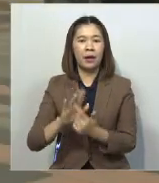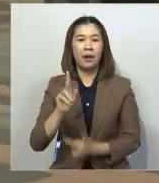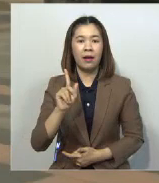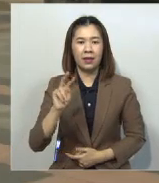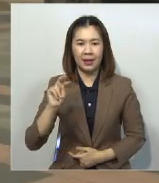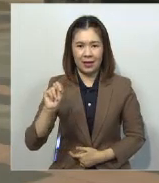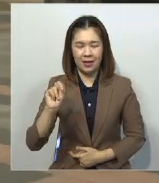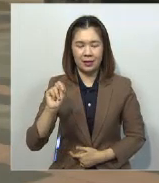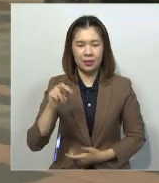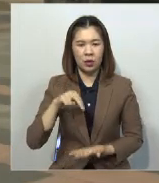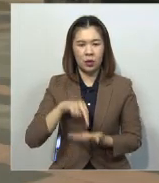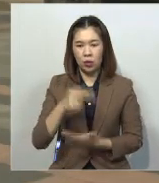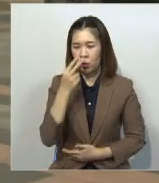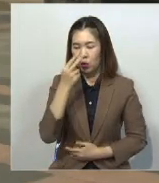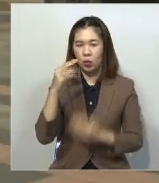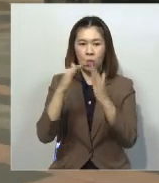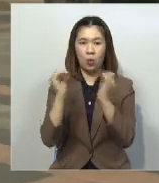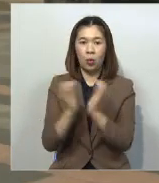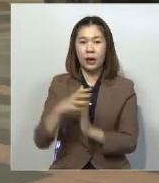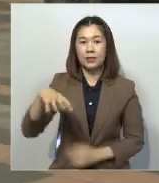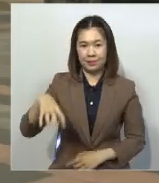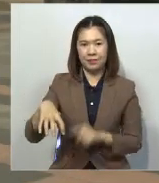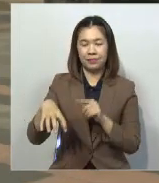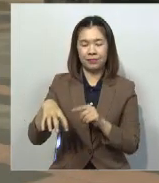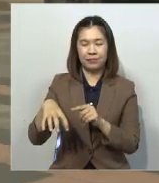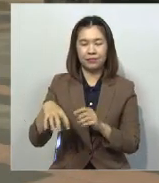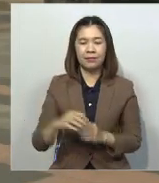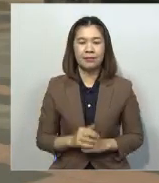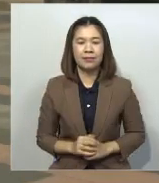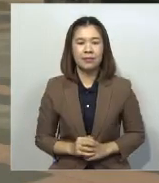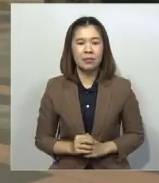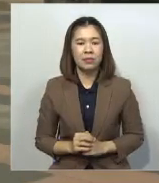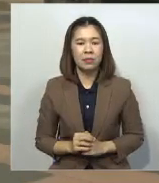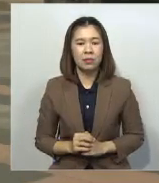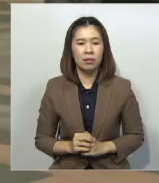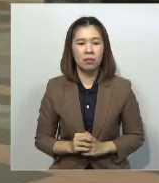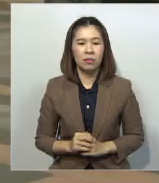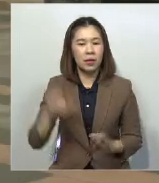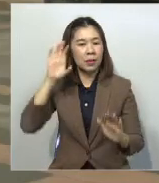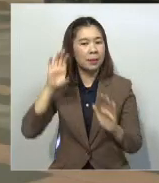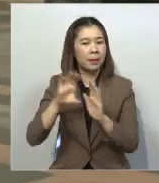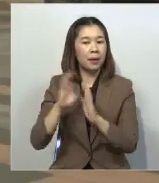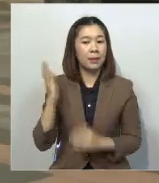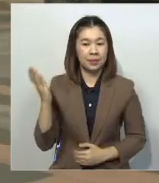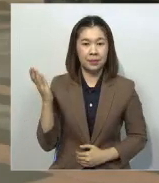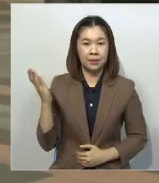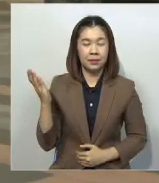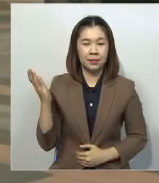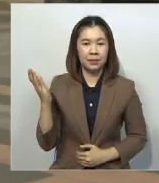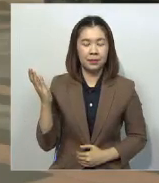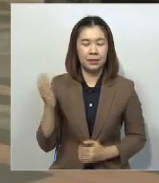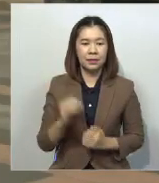ที่ผมยืนอยู่ก็คือบริเวณวัดพระศรีมหาธาตุวรมหาวิหารบางเขนครับซึ่งที่คุณผู้ชมเห็นอยู่ด้านหลังรวมทั้งสองท่านเห็